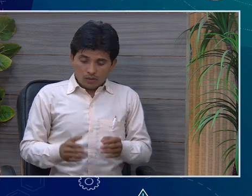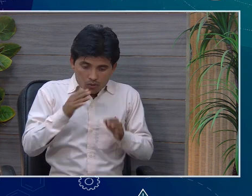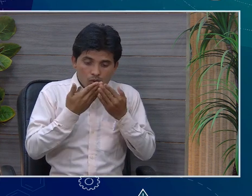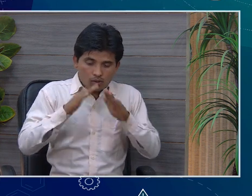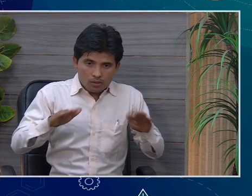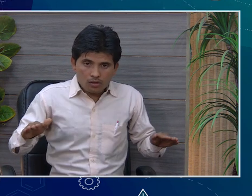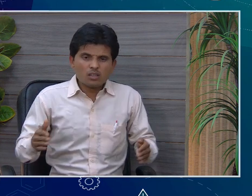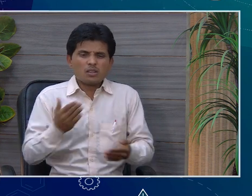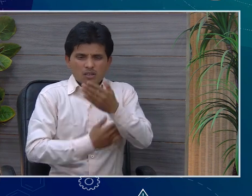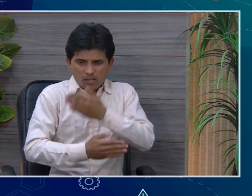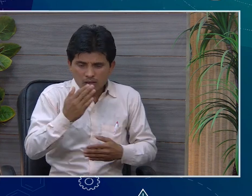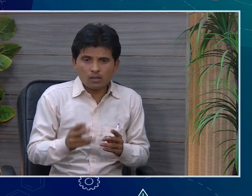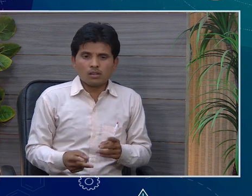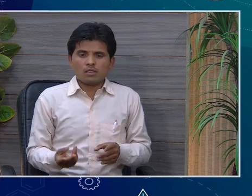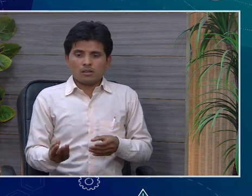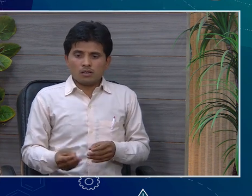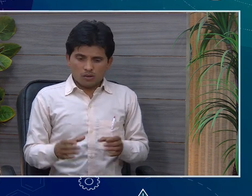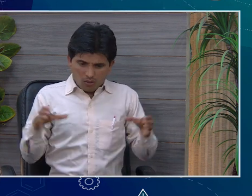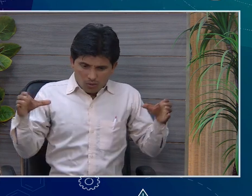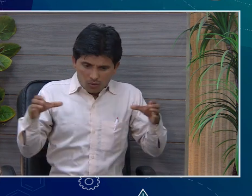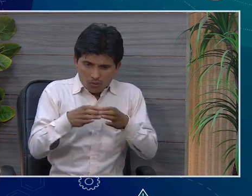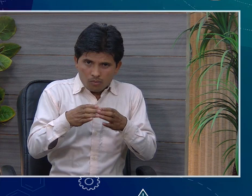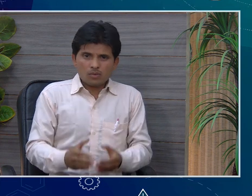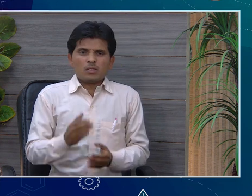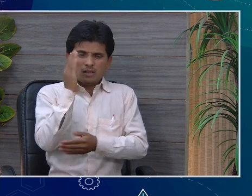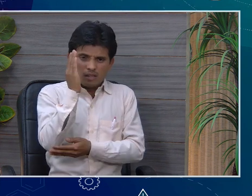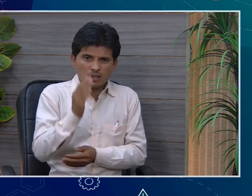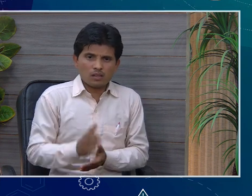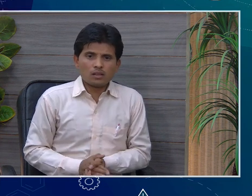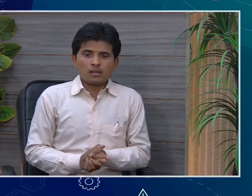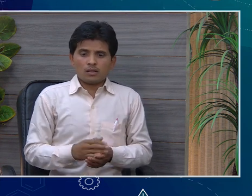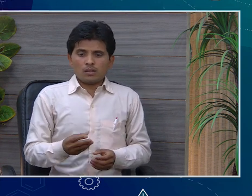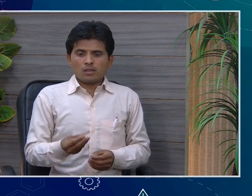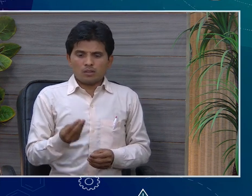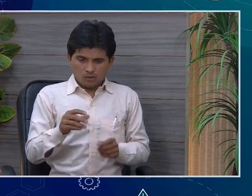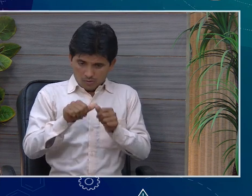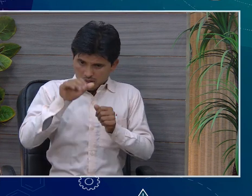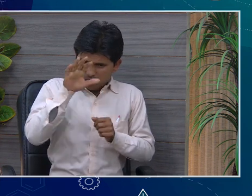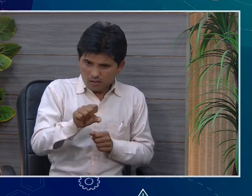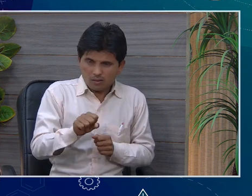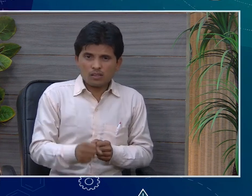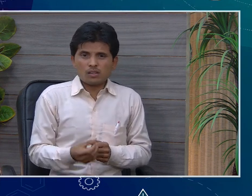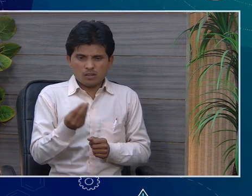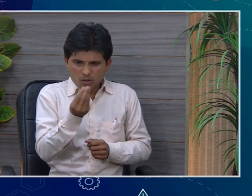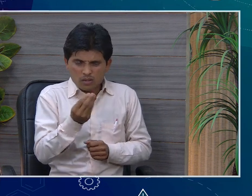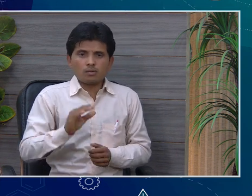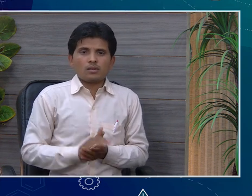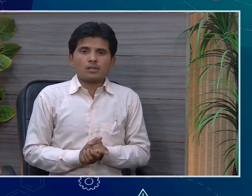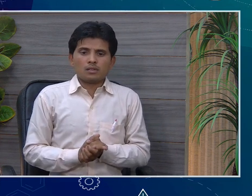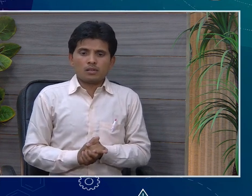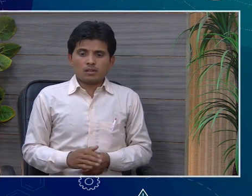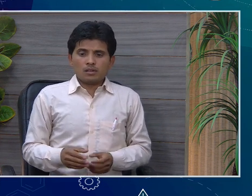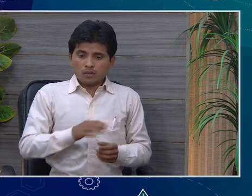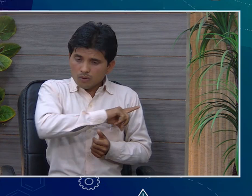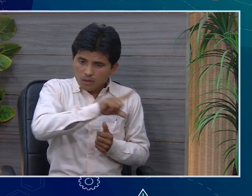यस्मिन फिर डिसेबिलिटीज तो वह एक ग्रुप एक सेक्शन जो है वह थोड़ा सा इनविजिबल मैन दिखता है कि क्लास 10th क्योंकि सभी